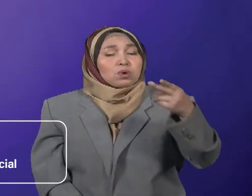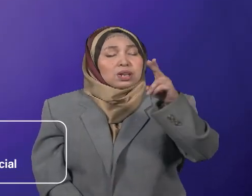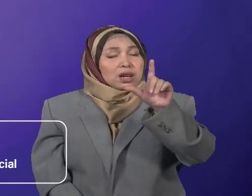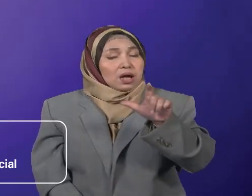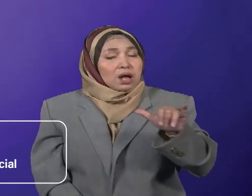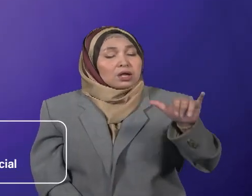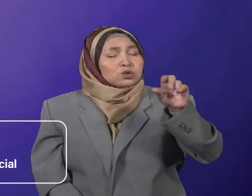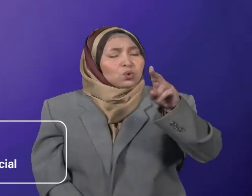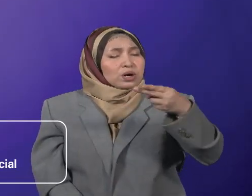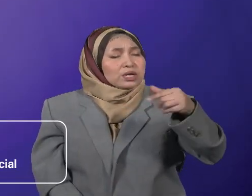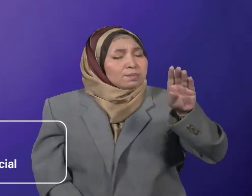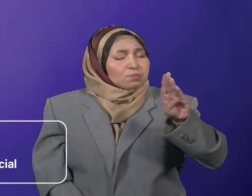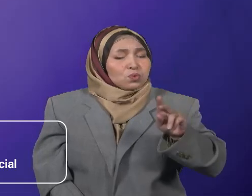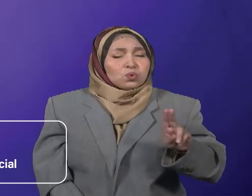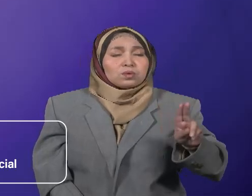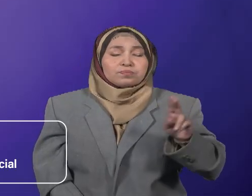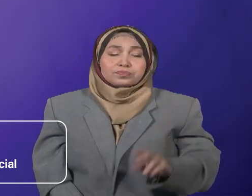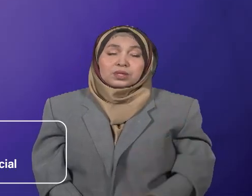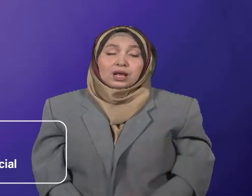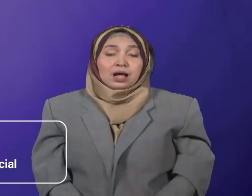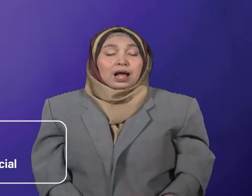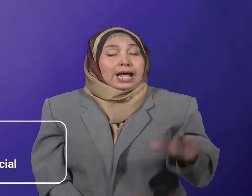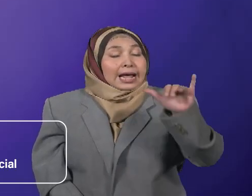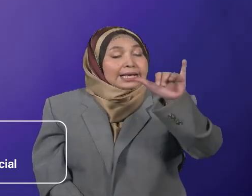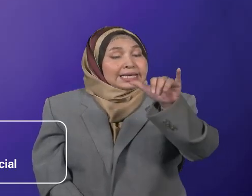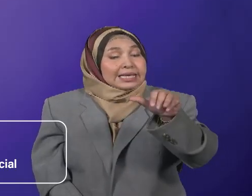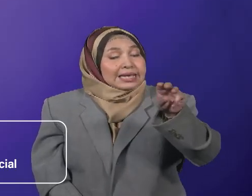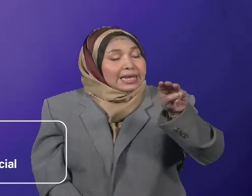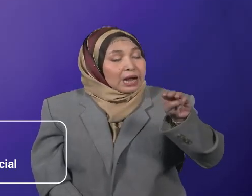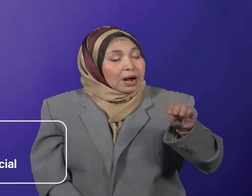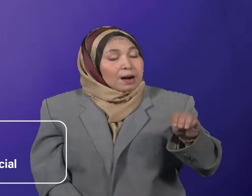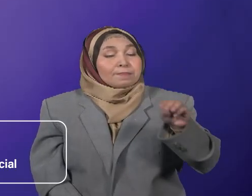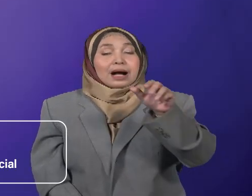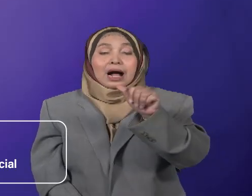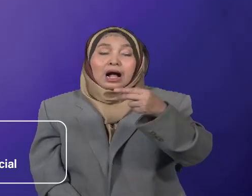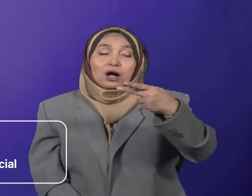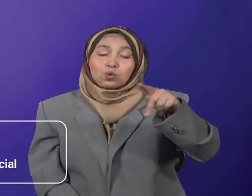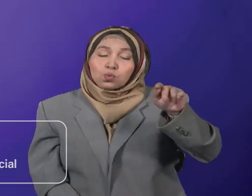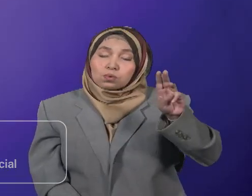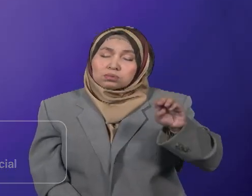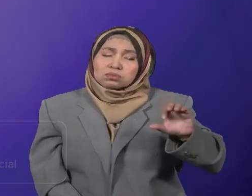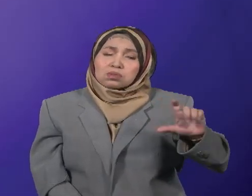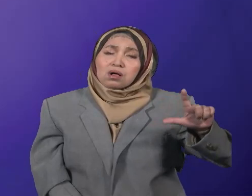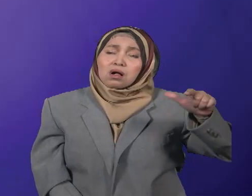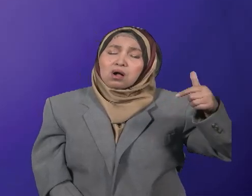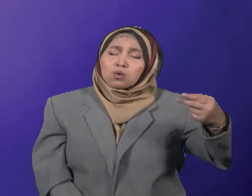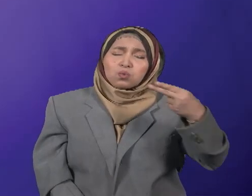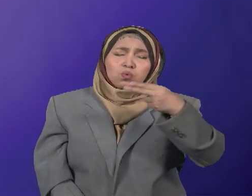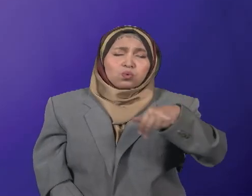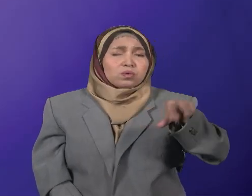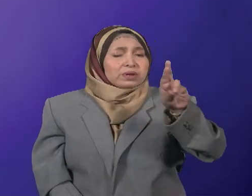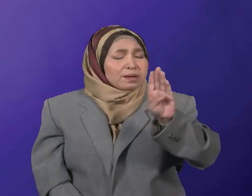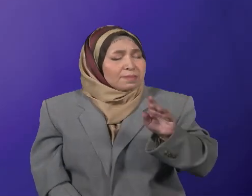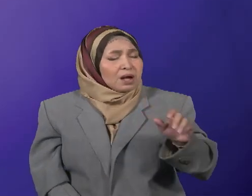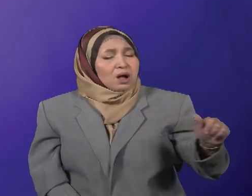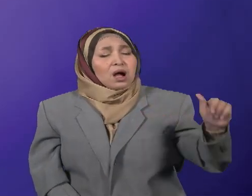Wallahu la yuhibbu. يَمْحَقُ اللَّهُ الرِّبَا